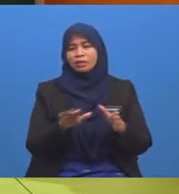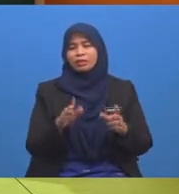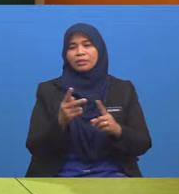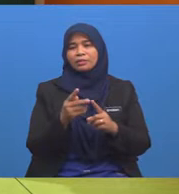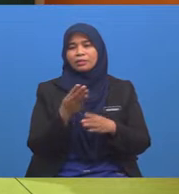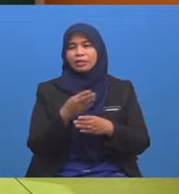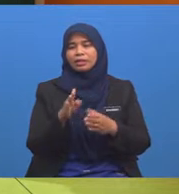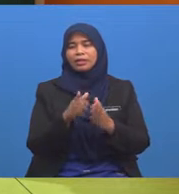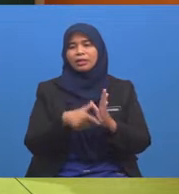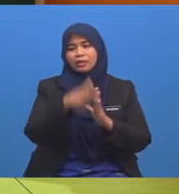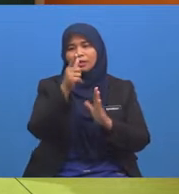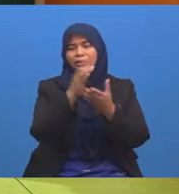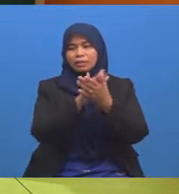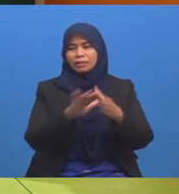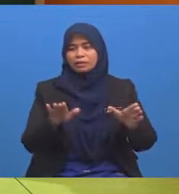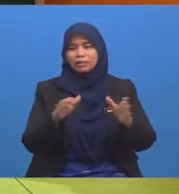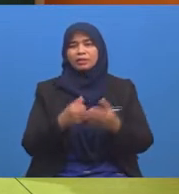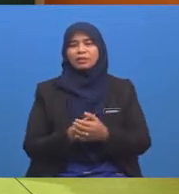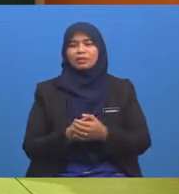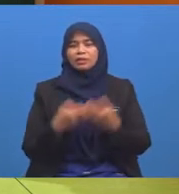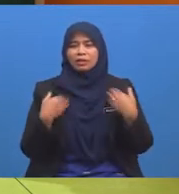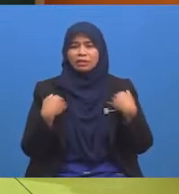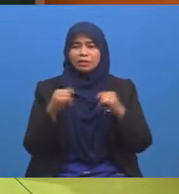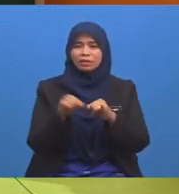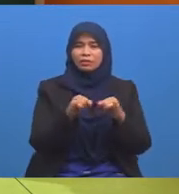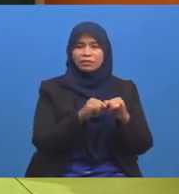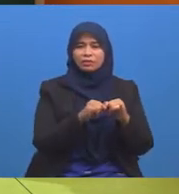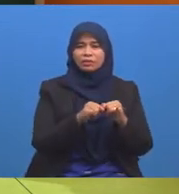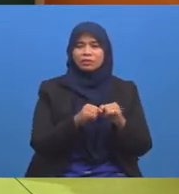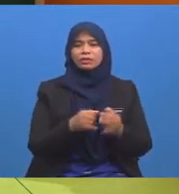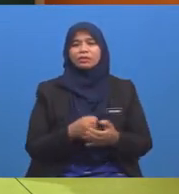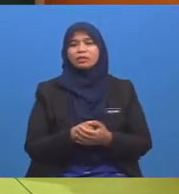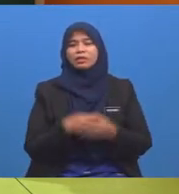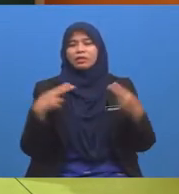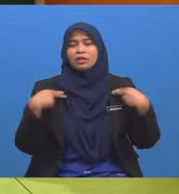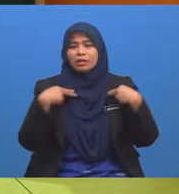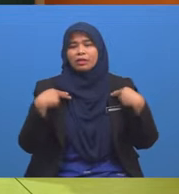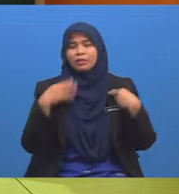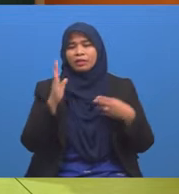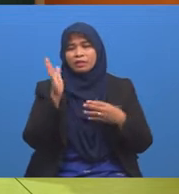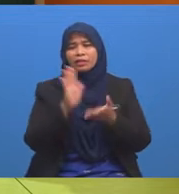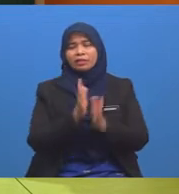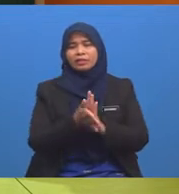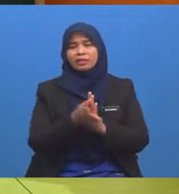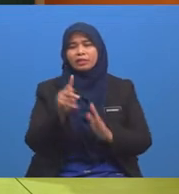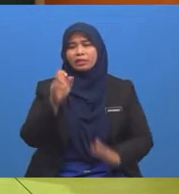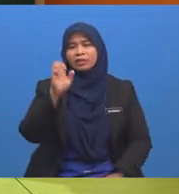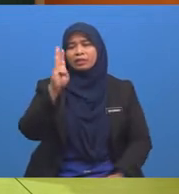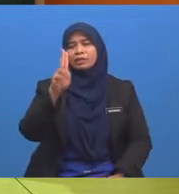selamat. Adakalanya, haiwan menjadikan kebun manusia sebagai tempat tinggal